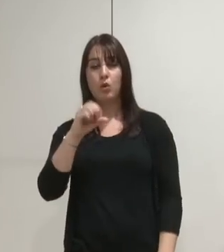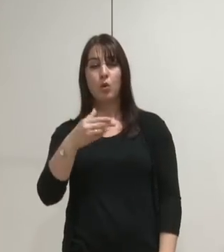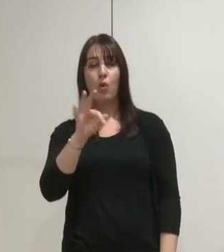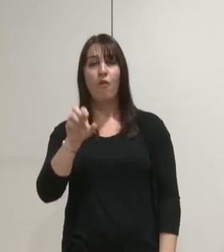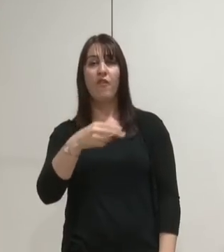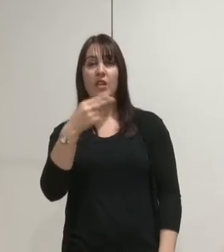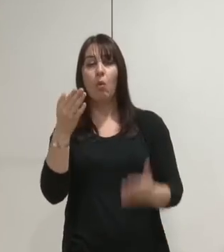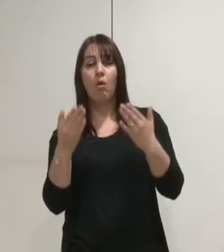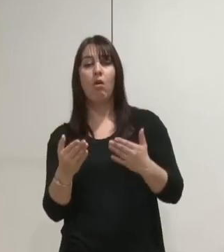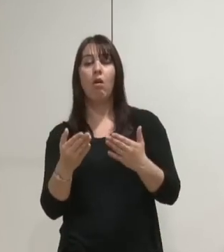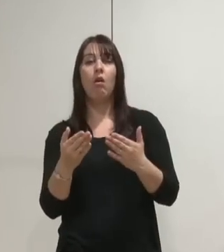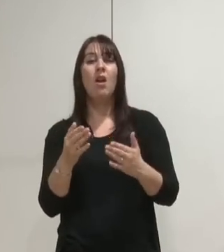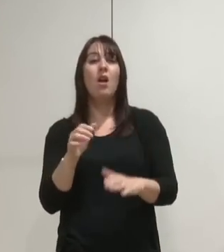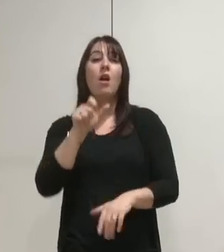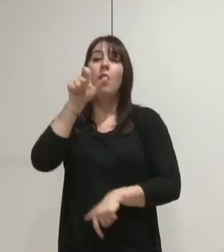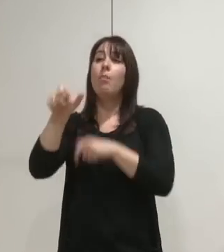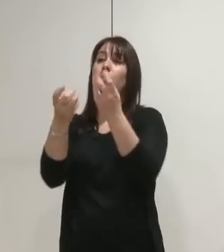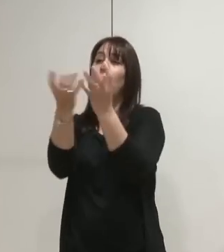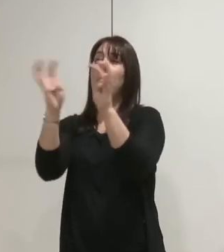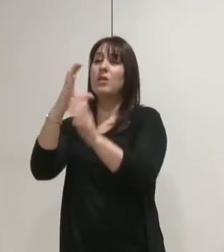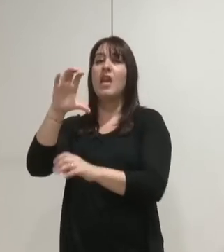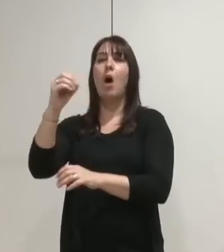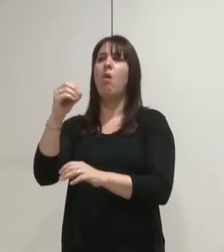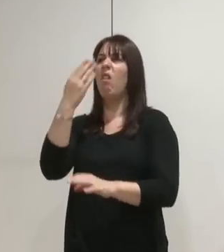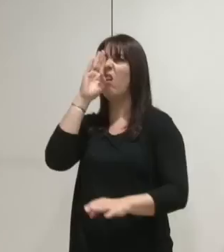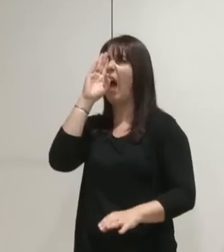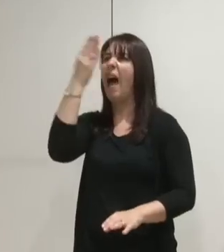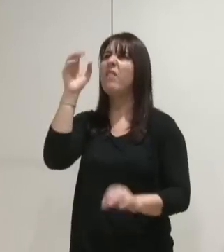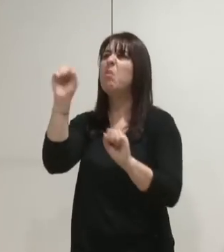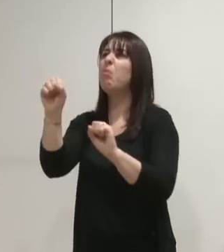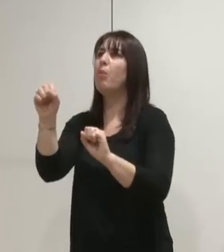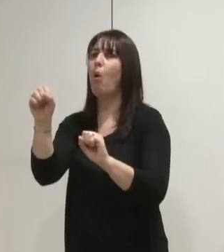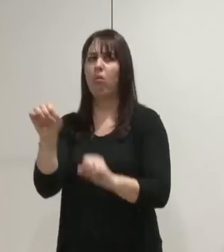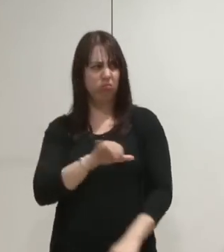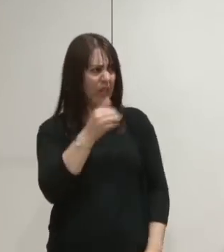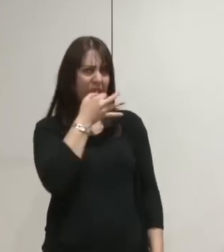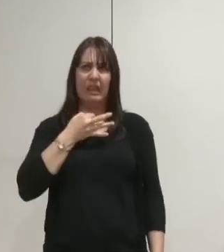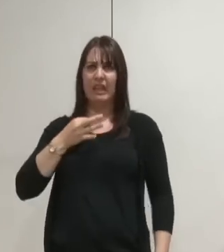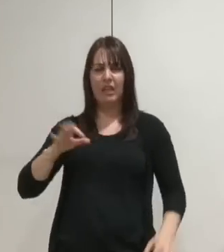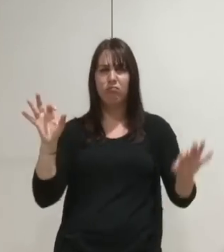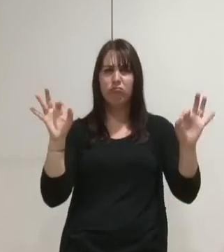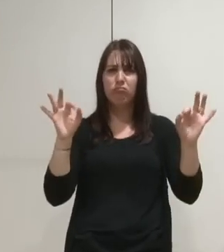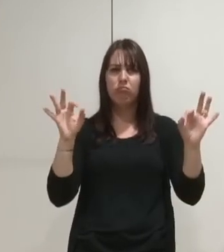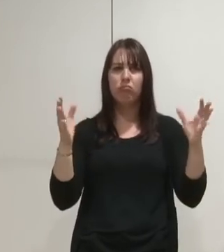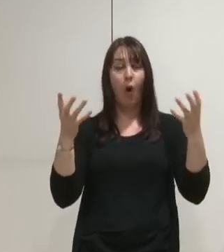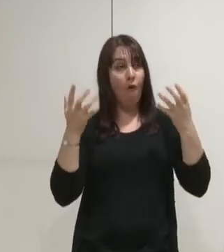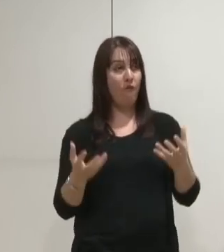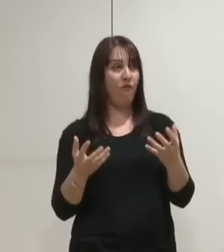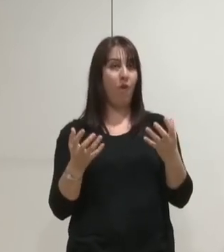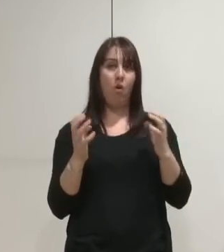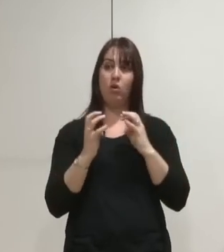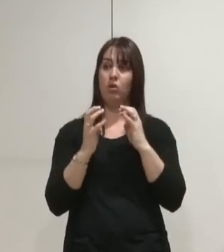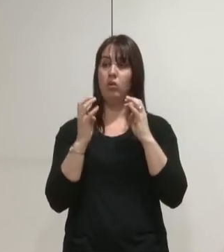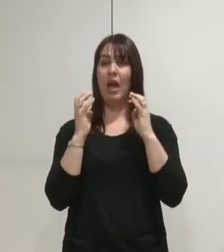ne demande à la CAO de changer son avis ce qui vous a demandé c'est de faire en sorte que cette assemblée